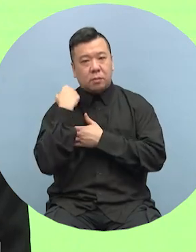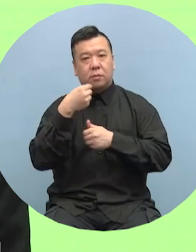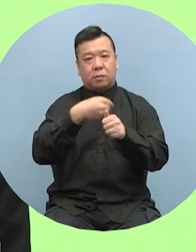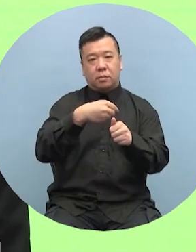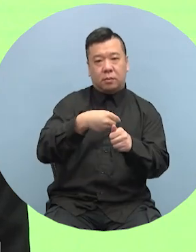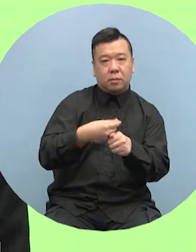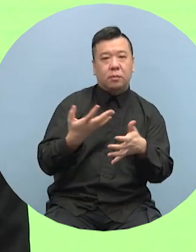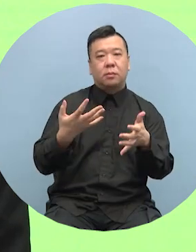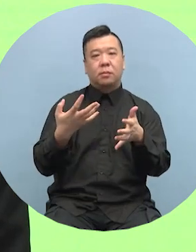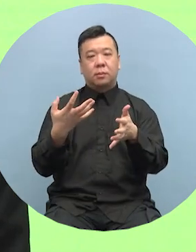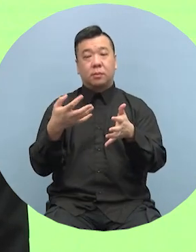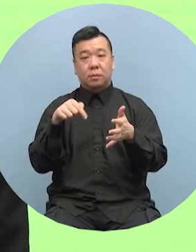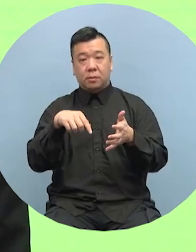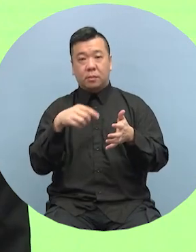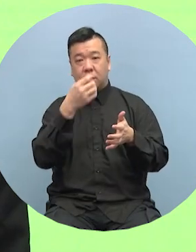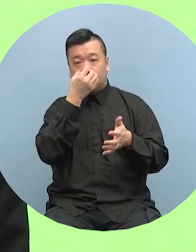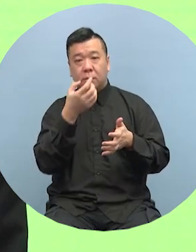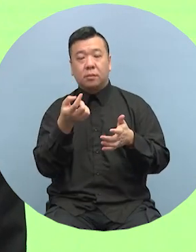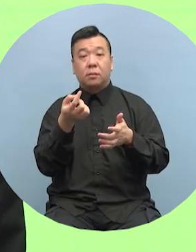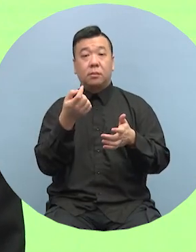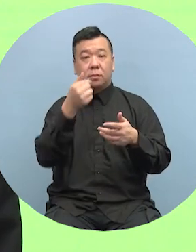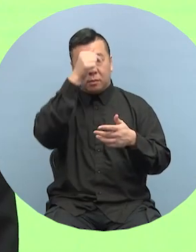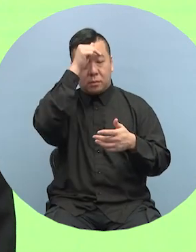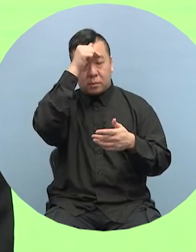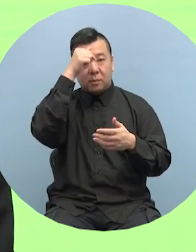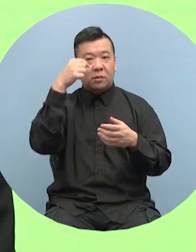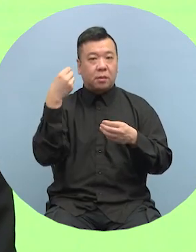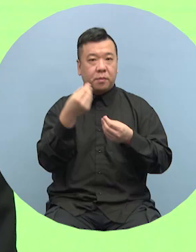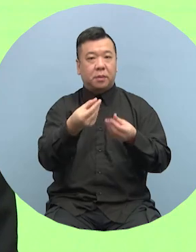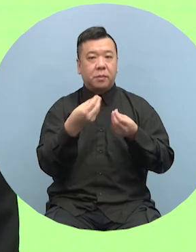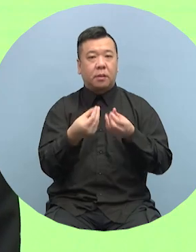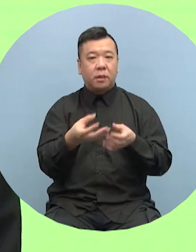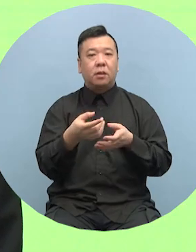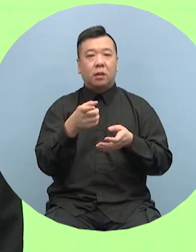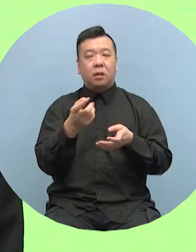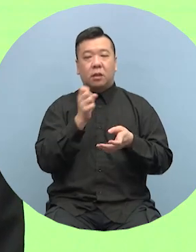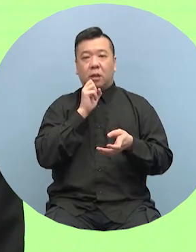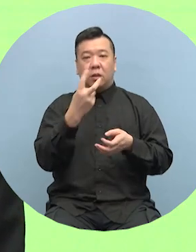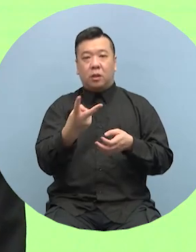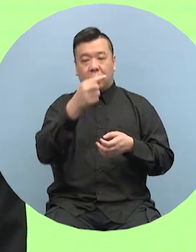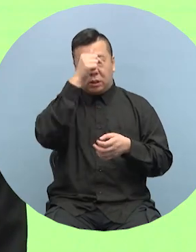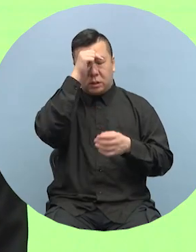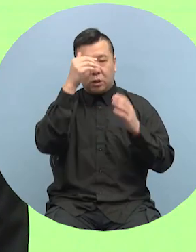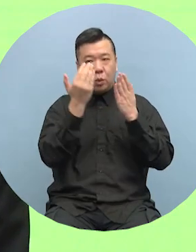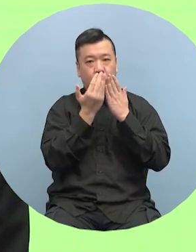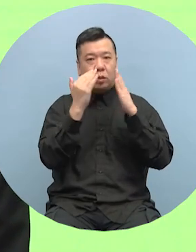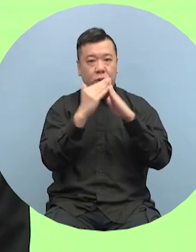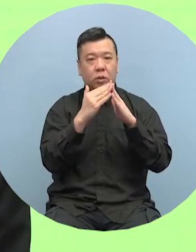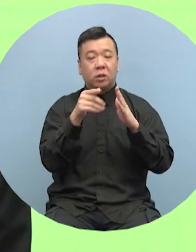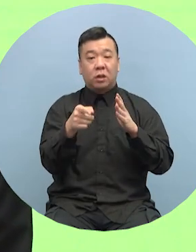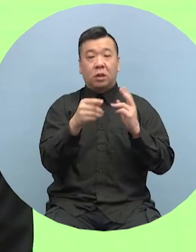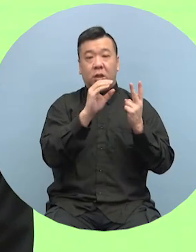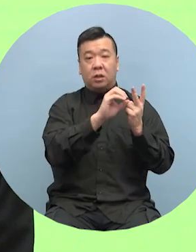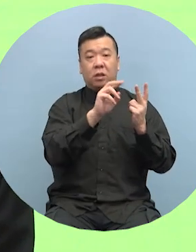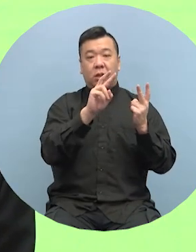訓本地嘅醫生個供應。喺兩間醫學院嚟講咧，我哋